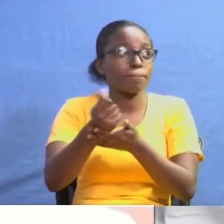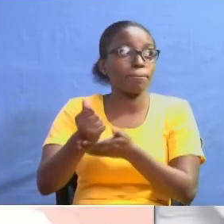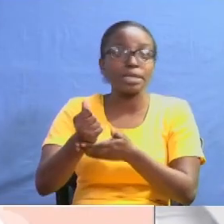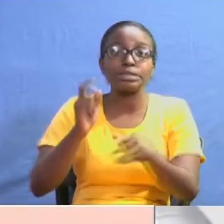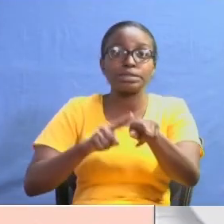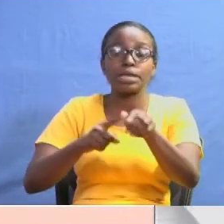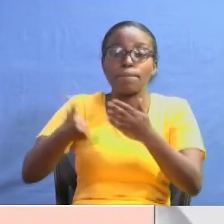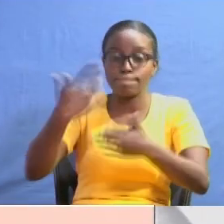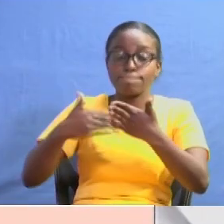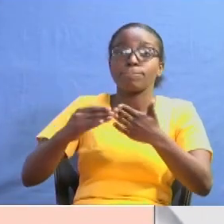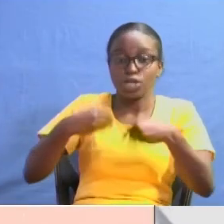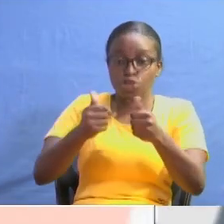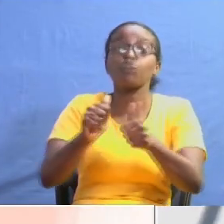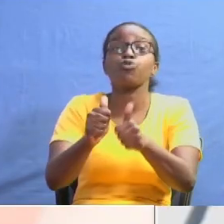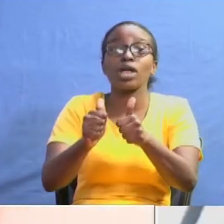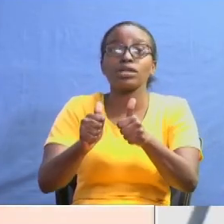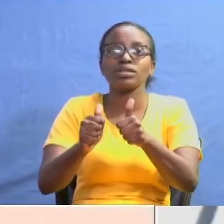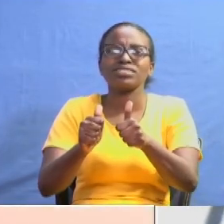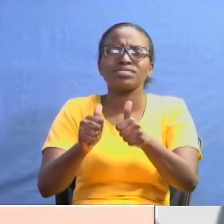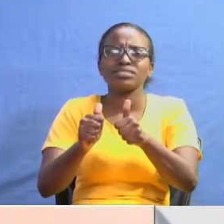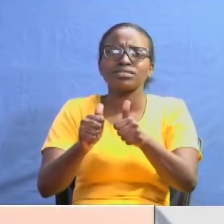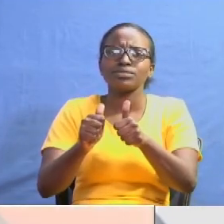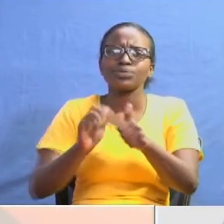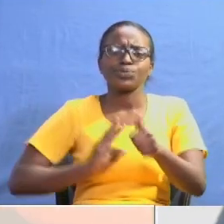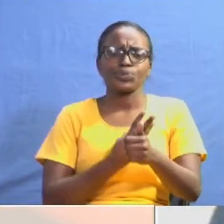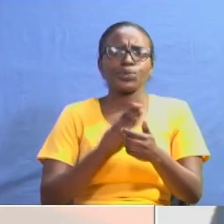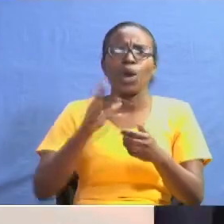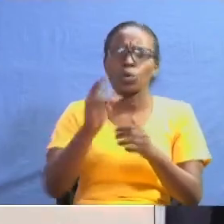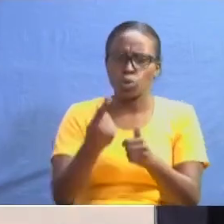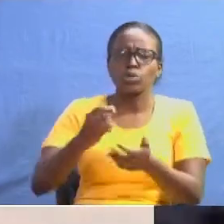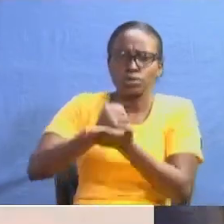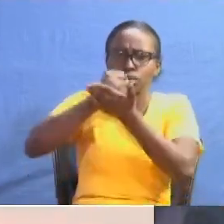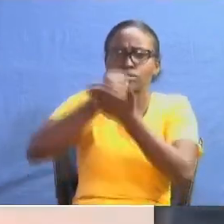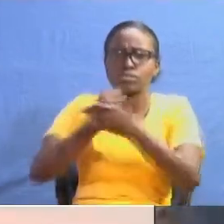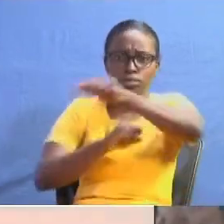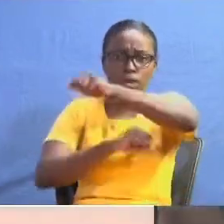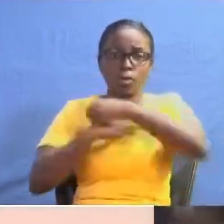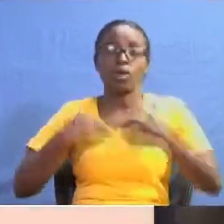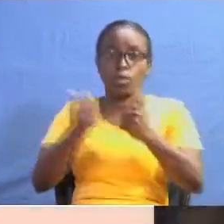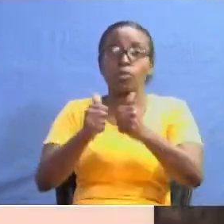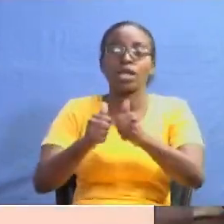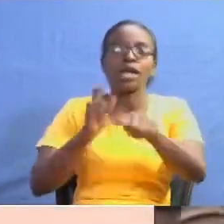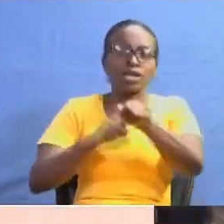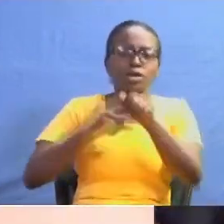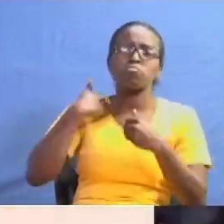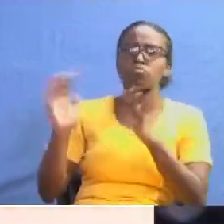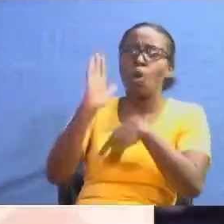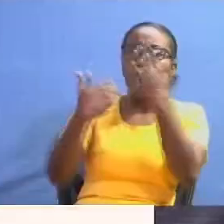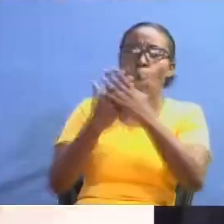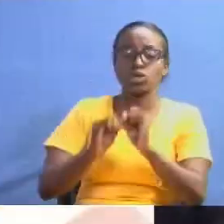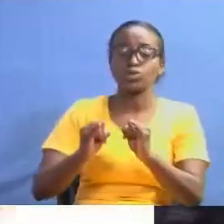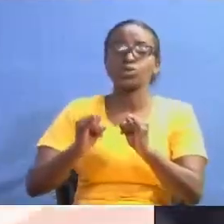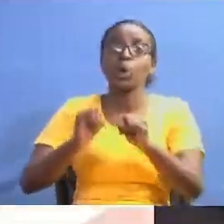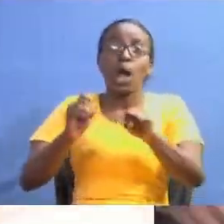give him back the loans after education. So we are not going to support that scheme. Wakati wa uzinduzi wa mfumo huo mpya wa ufadhili